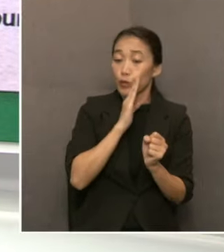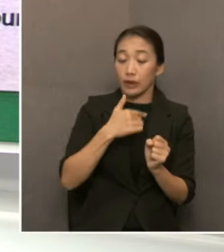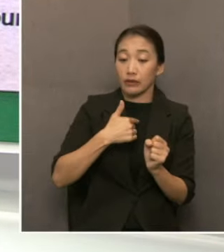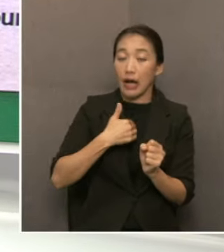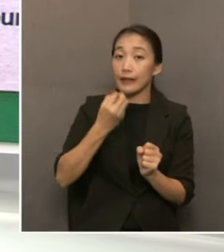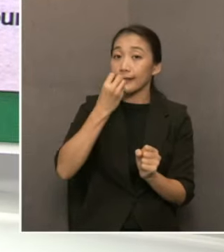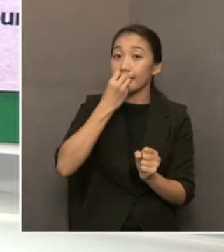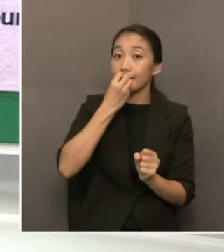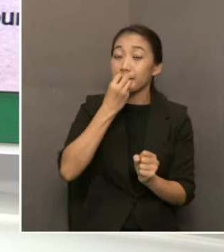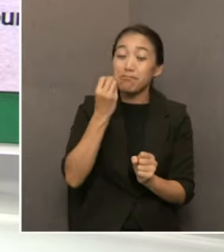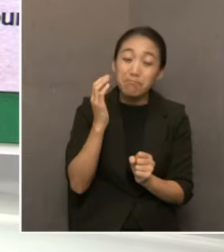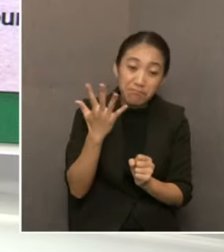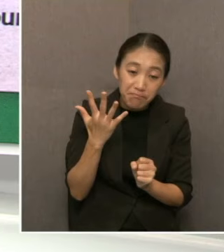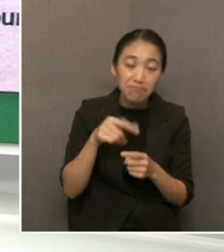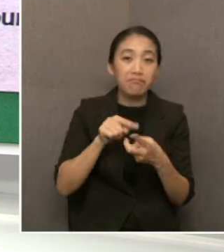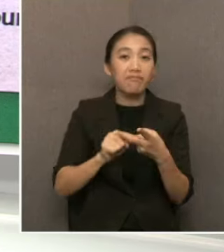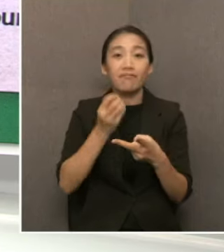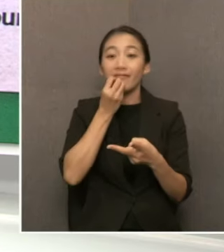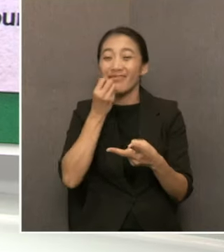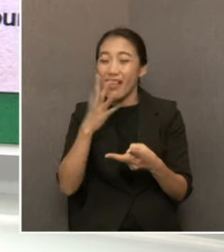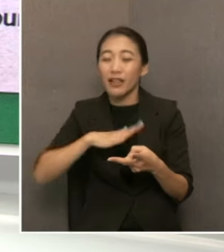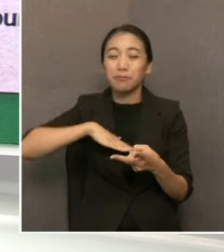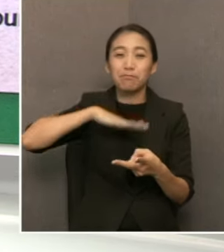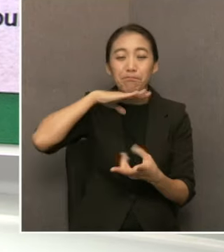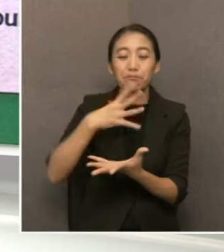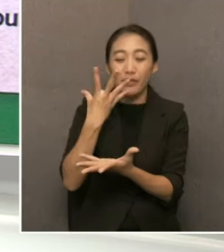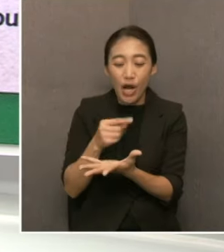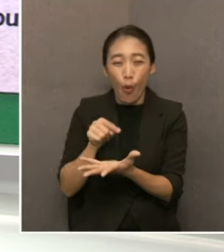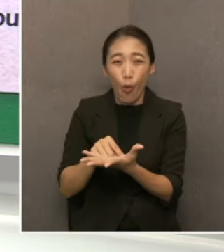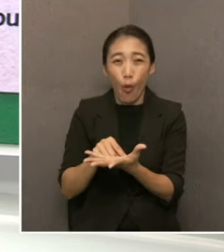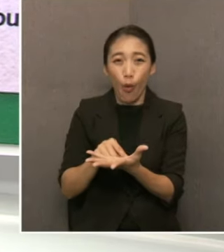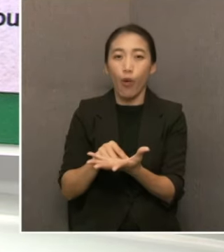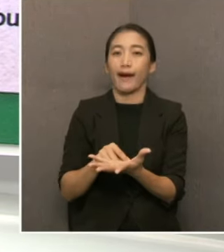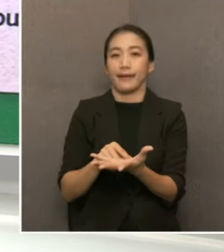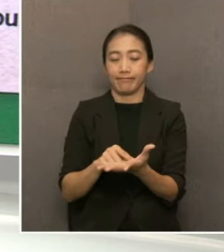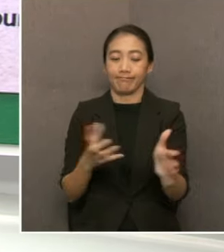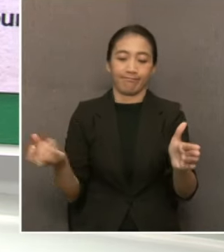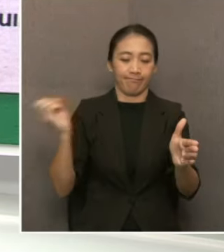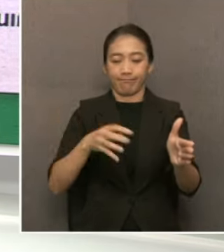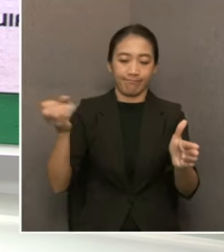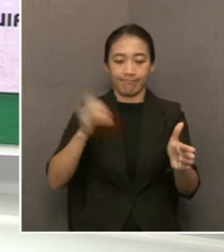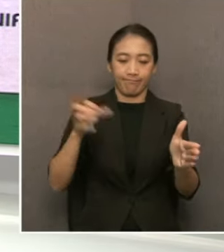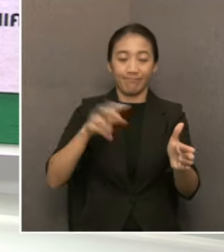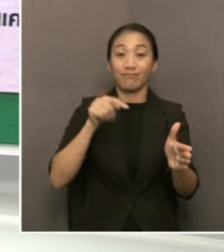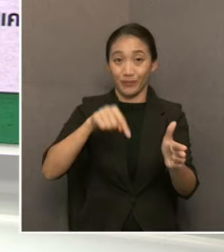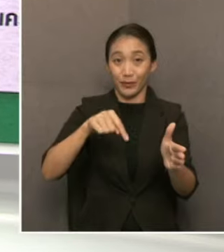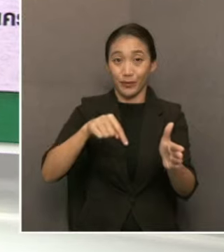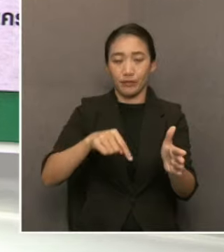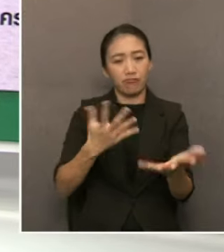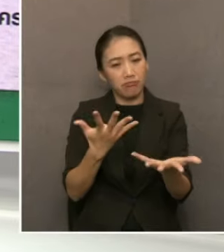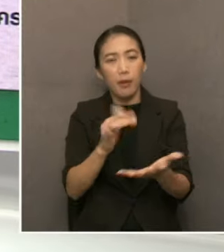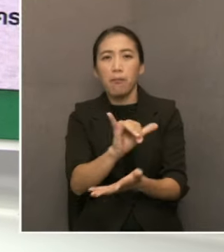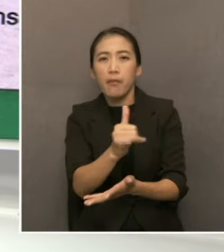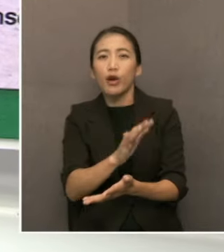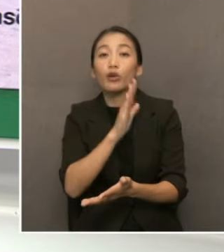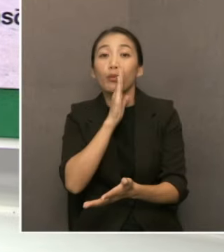านไม่ทันเนี่ยนะคะเอามาใช้ประโยชน์ให้ได้มากที่สุดนะคะก็เอาไปส่งต่อให้กับผู้รับอาจจะเป็นกลุ่มผู้มีราย